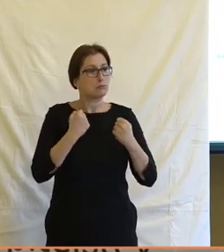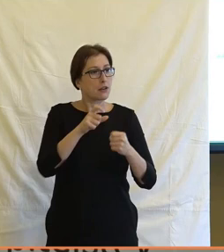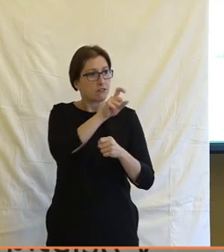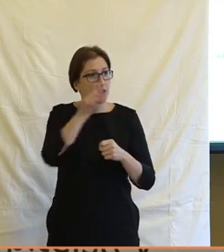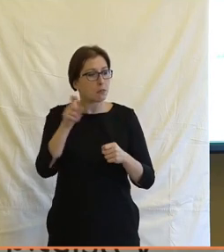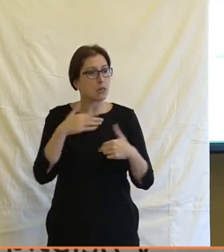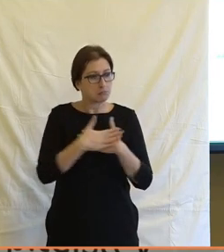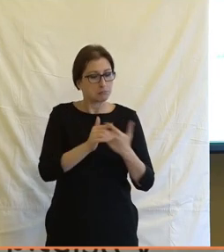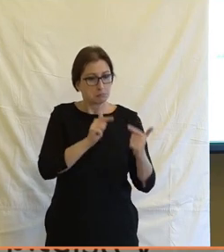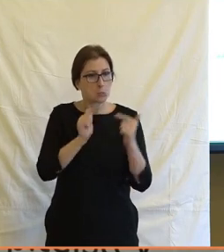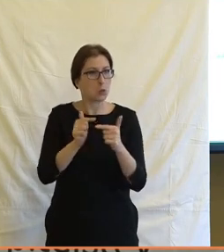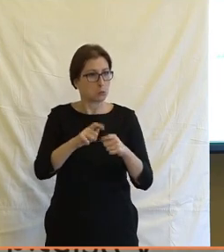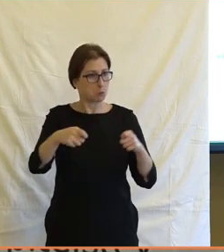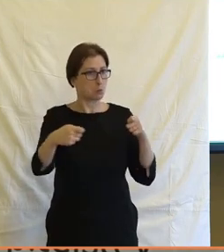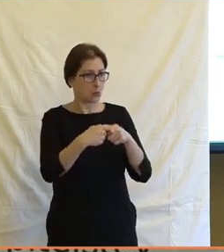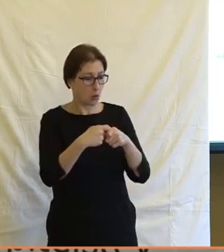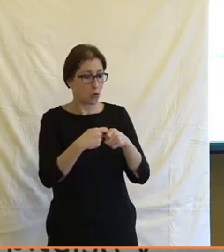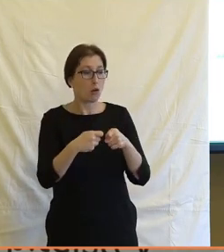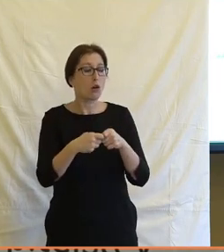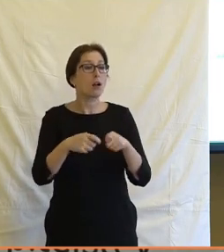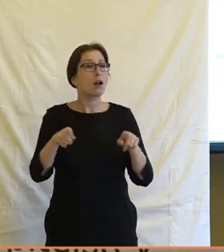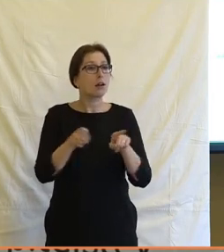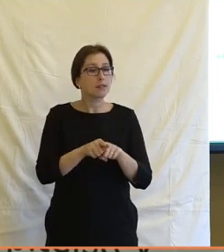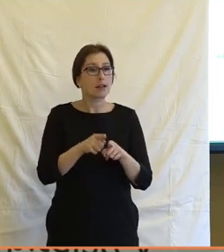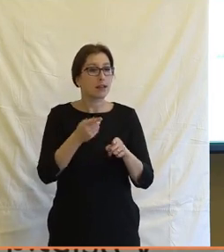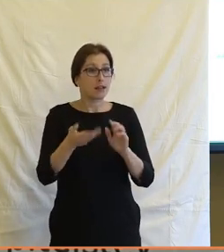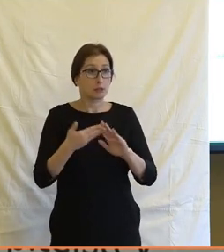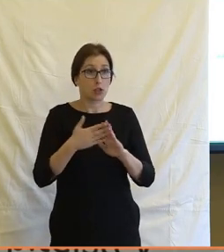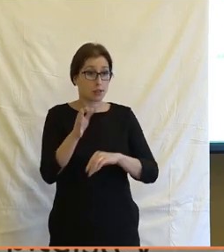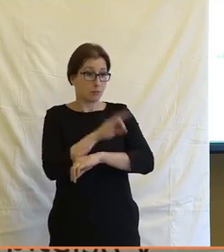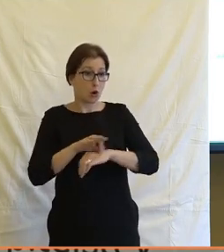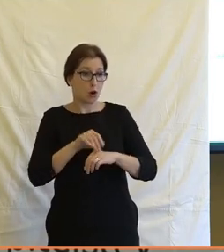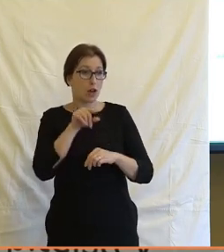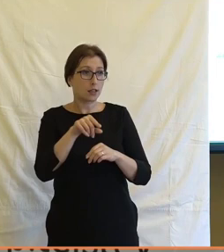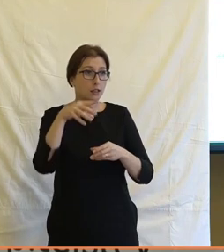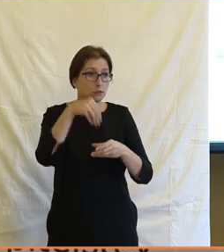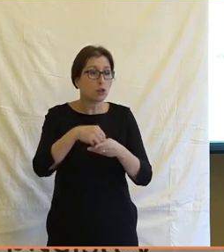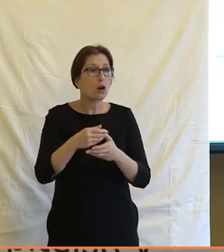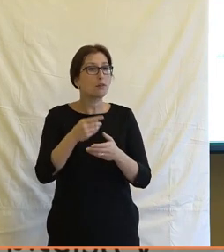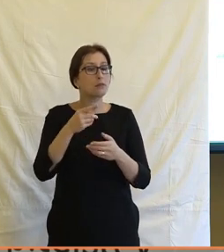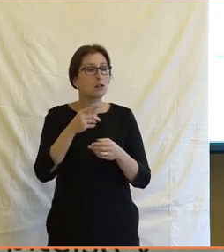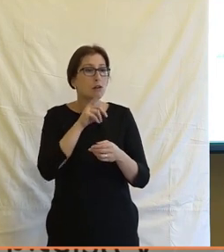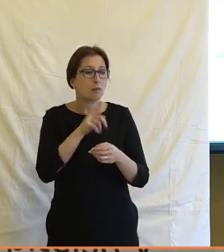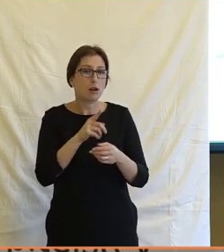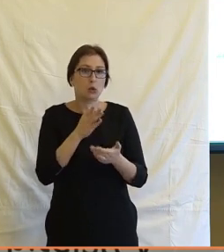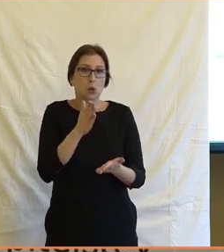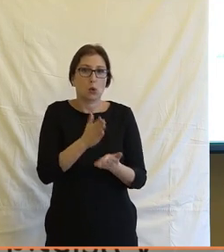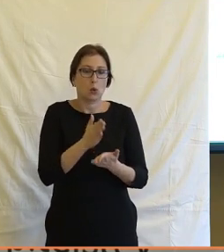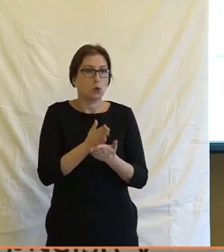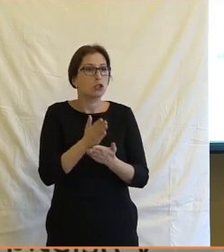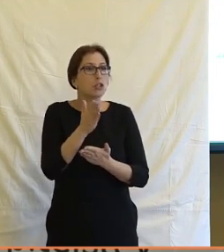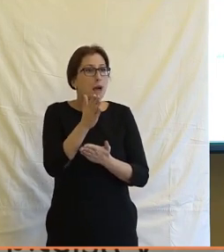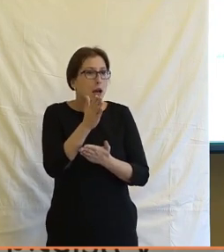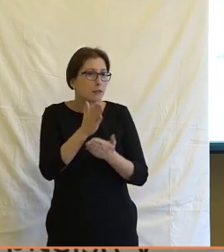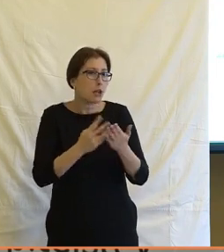podnikání, do té společenské odpovědnosti. Pak je to tak, že ty některé projekty vlastně získávají opravdu už nějaké